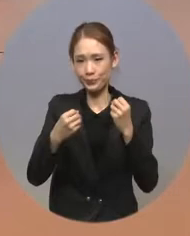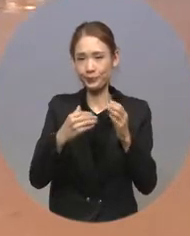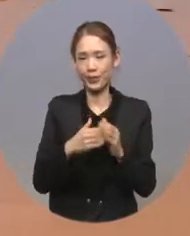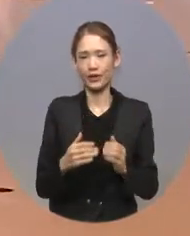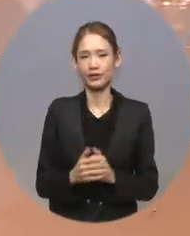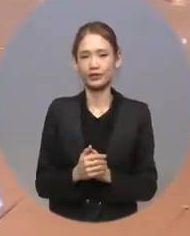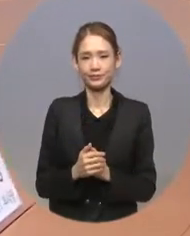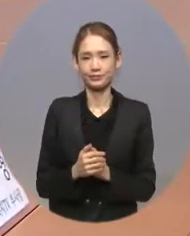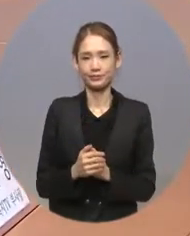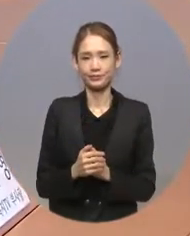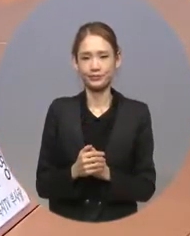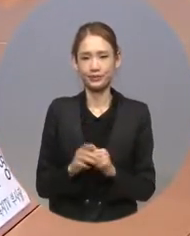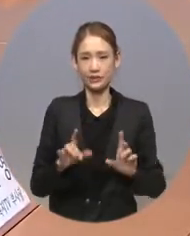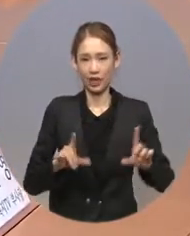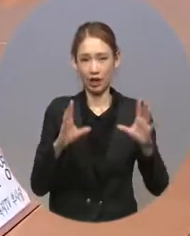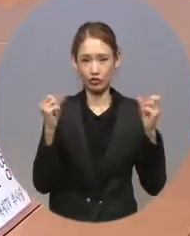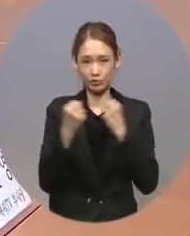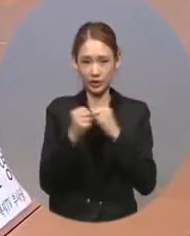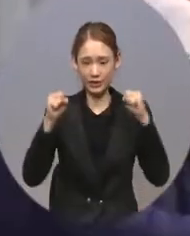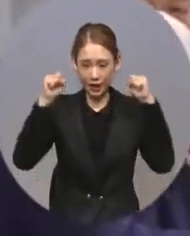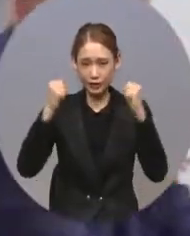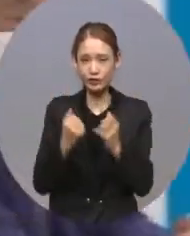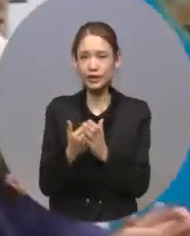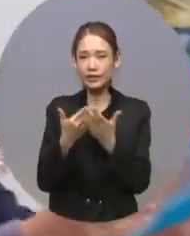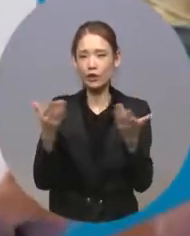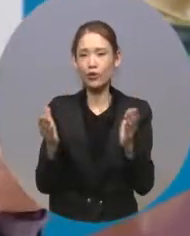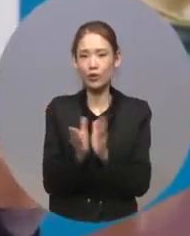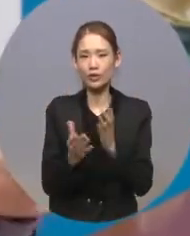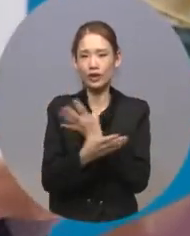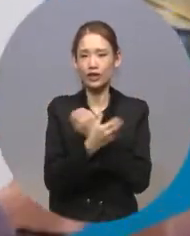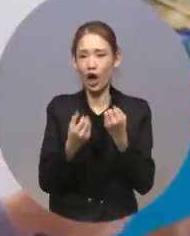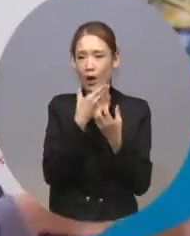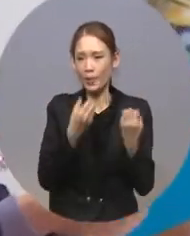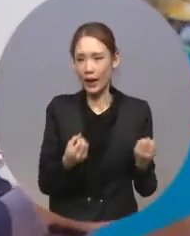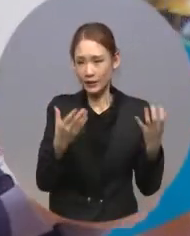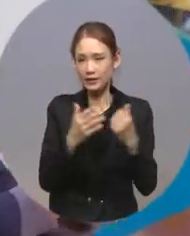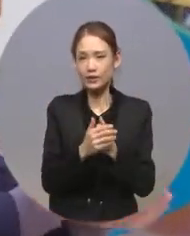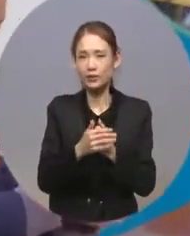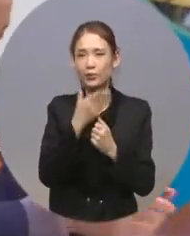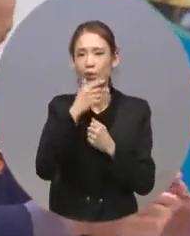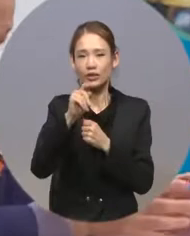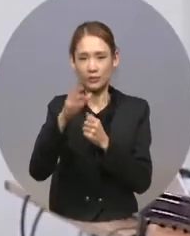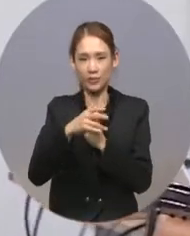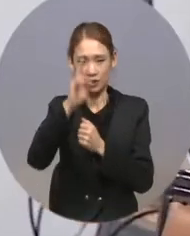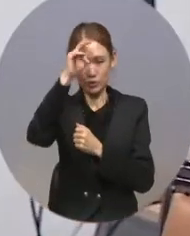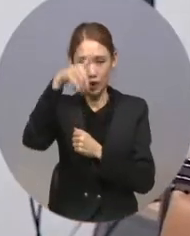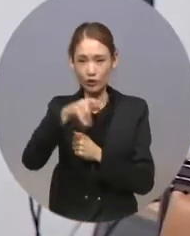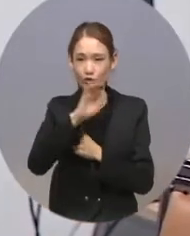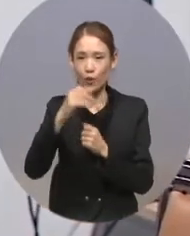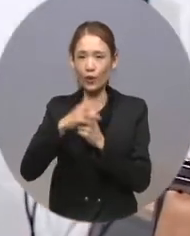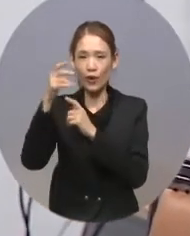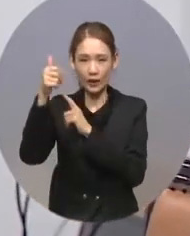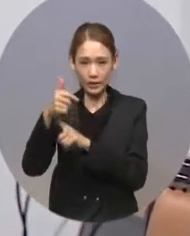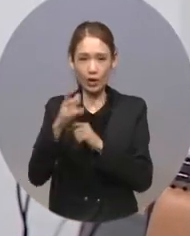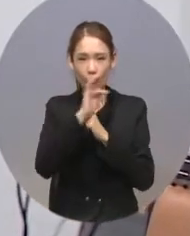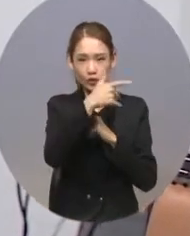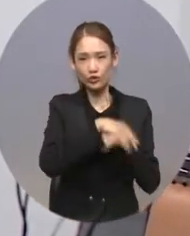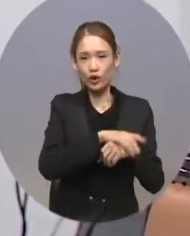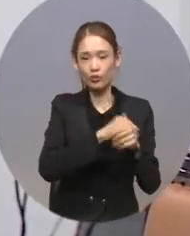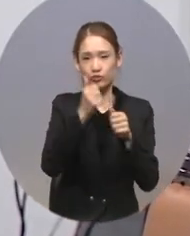체결했습니다. 이날 국민체육진흥공단에서 열린 협약식에는 복지TV 최규옥 회장과 홍순영